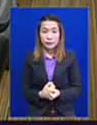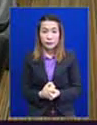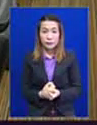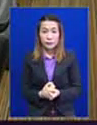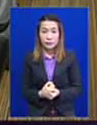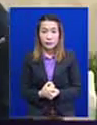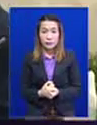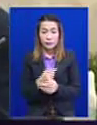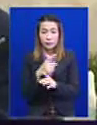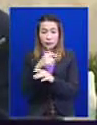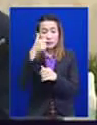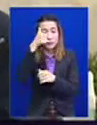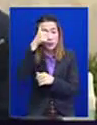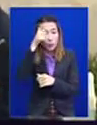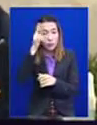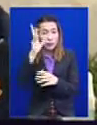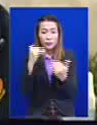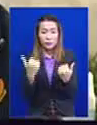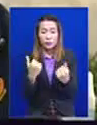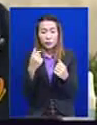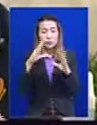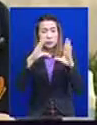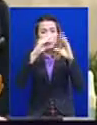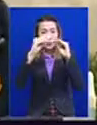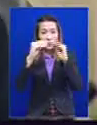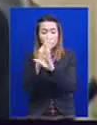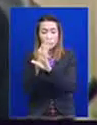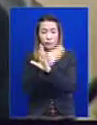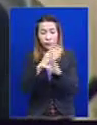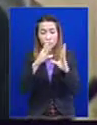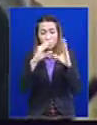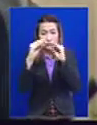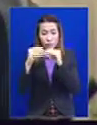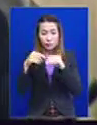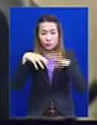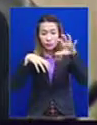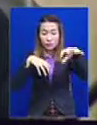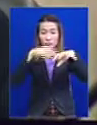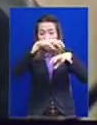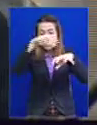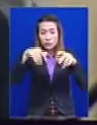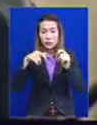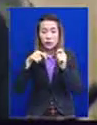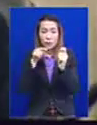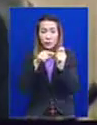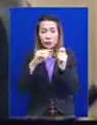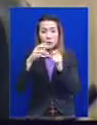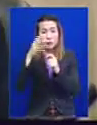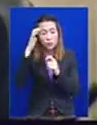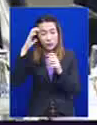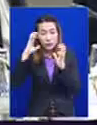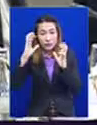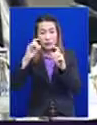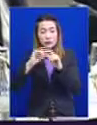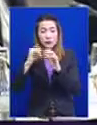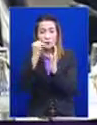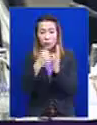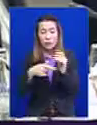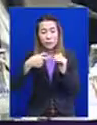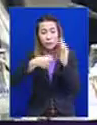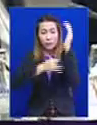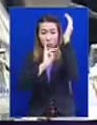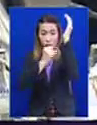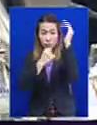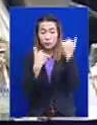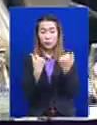ค่ะวันที่3ของการประชุมคณะกรรมการร่างรัฐธรรมนูญหรือกรท.นอกสถานที่ที่อำเภอหัวหินจังหวัดประจวบคีรีขันธ์ที่ประชุ